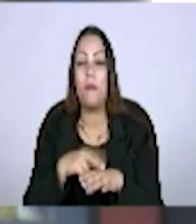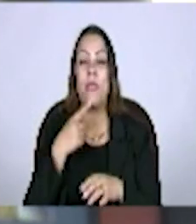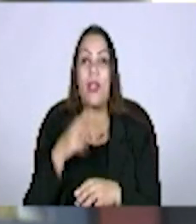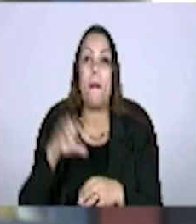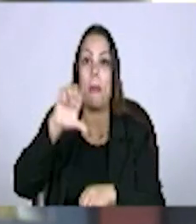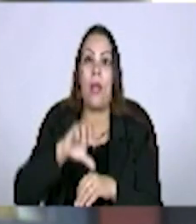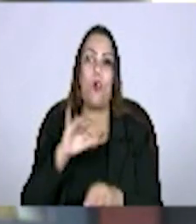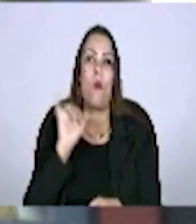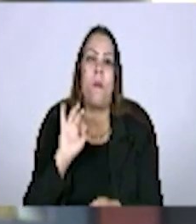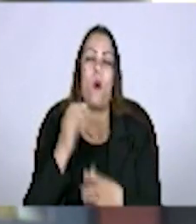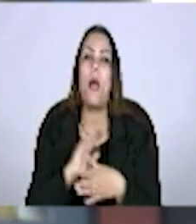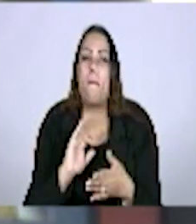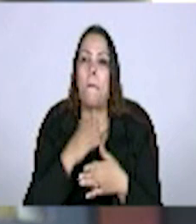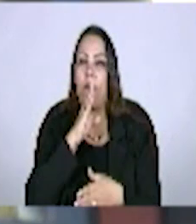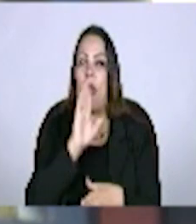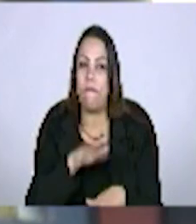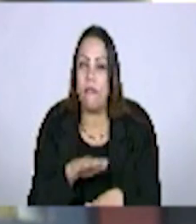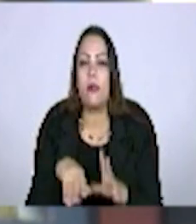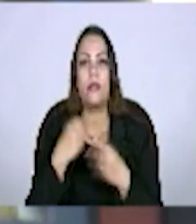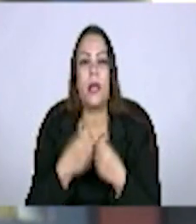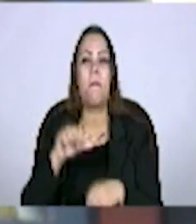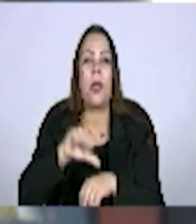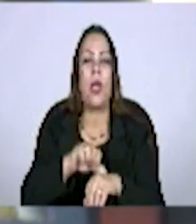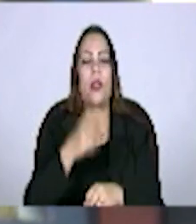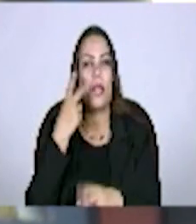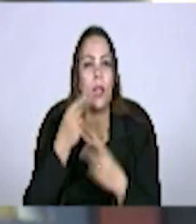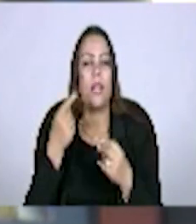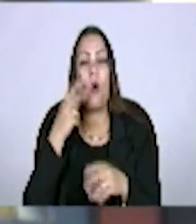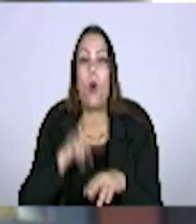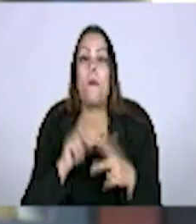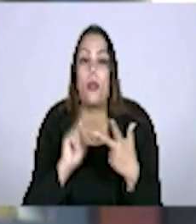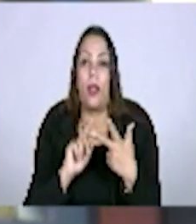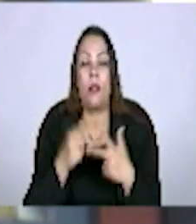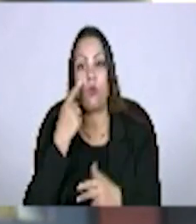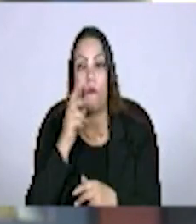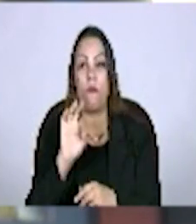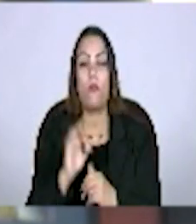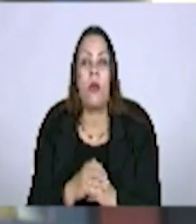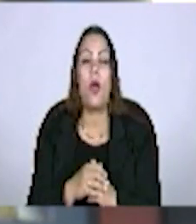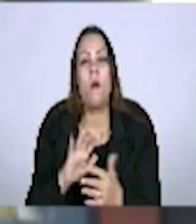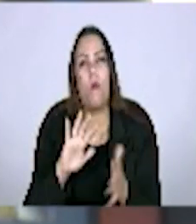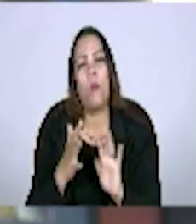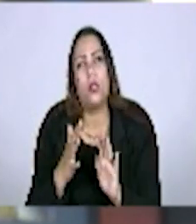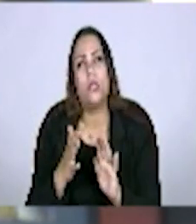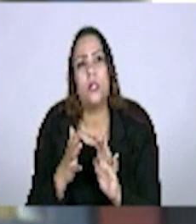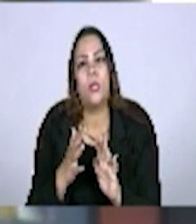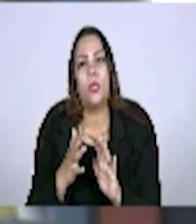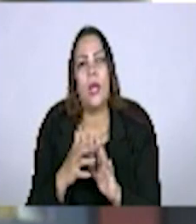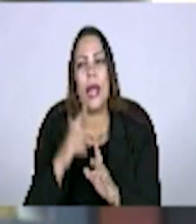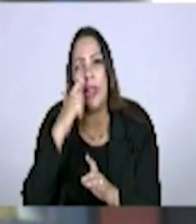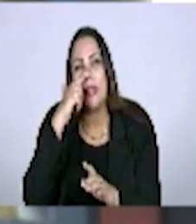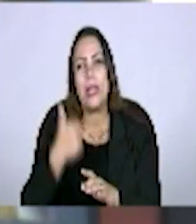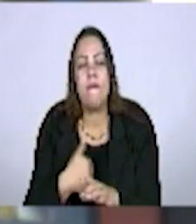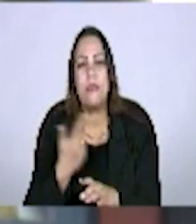مهم جدا لديها اوراق في المنطقه والامر الثالث ايضا انها ربما تمني نفسها